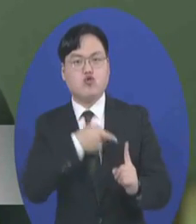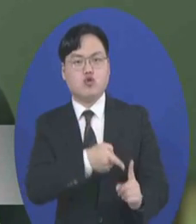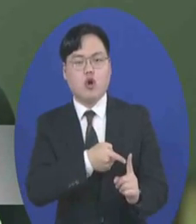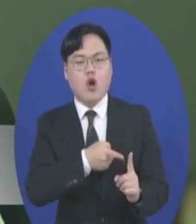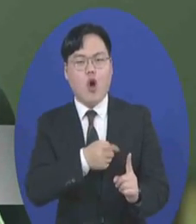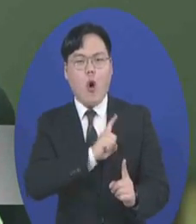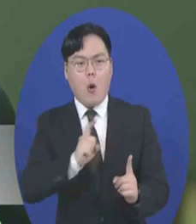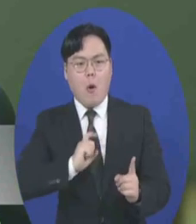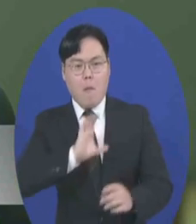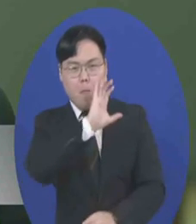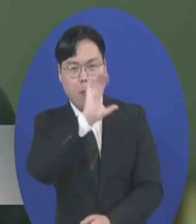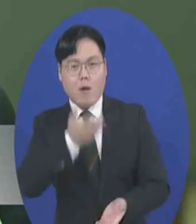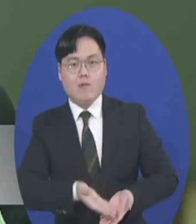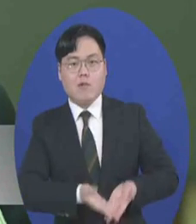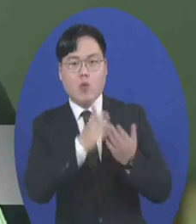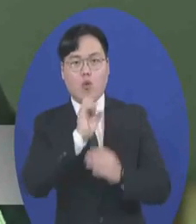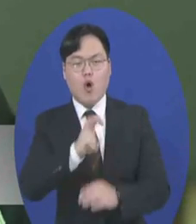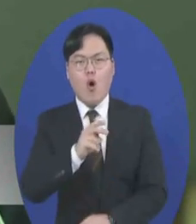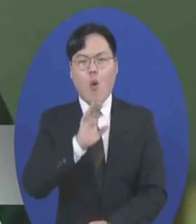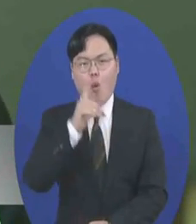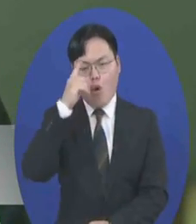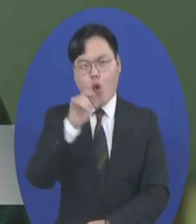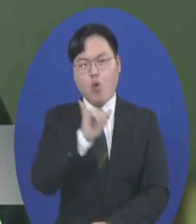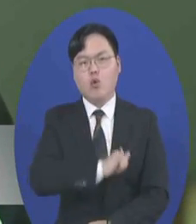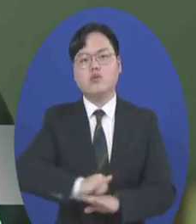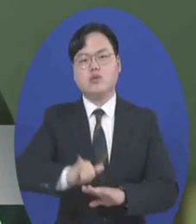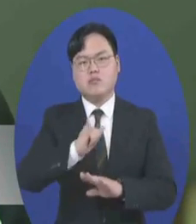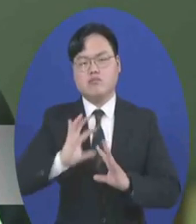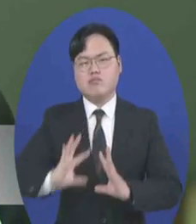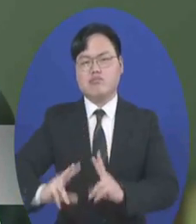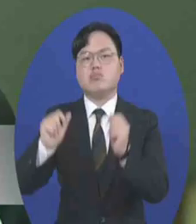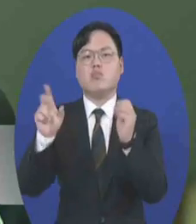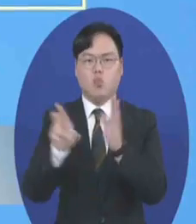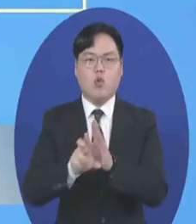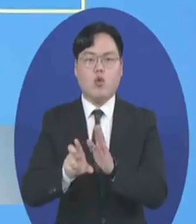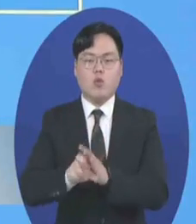Хувийн хвшлийнхнийг дэмжиж чадвал Монгол хүмүүрийн амжиргаа дээшлэх боломжтой юм а.